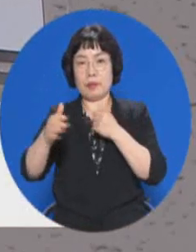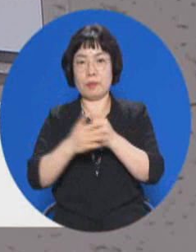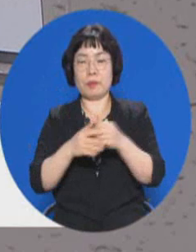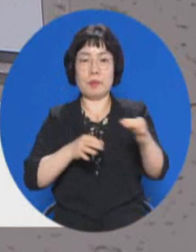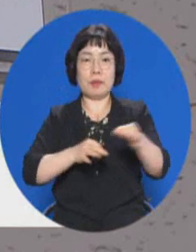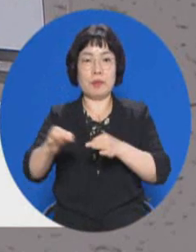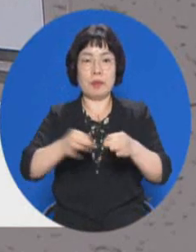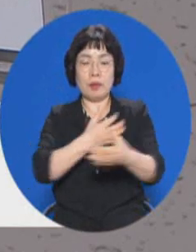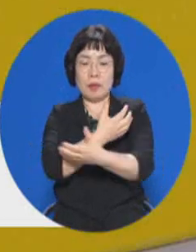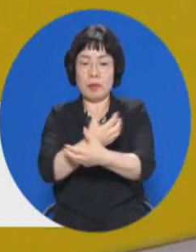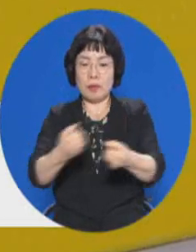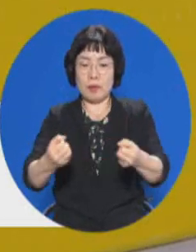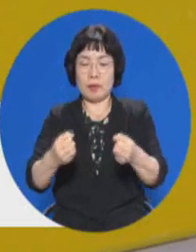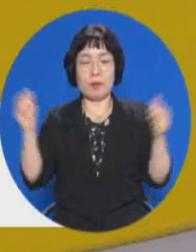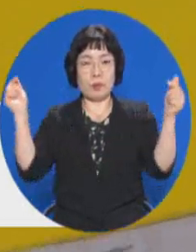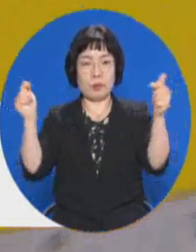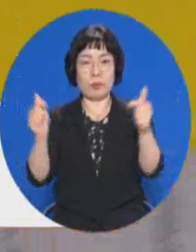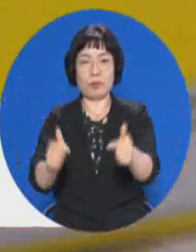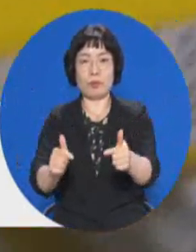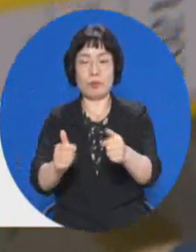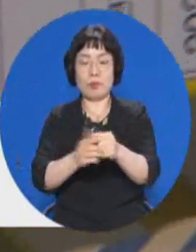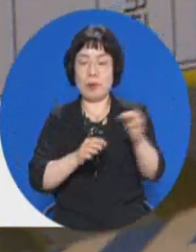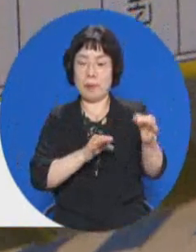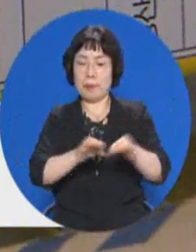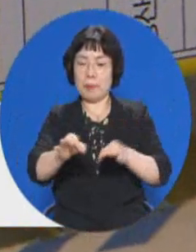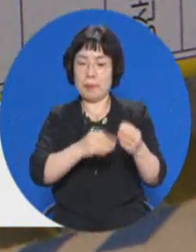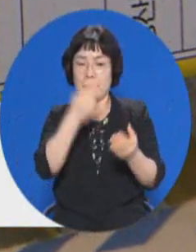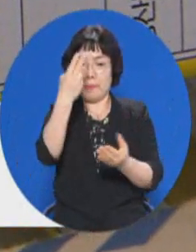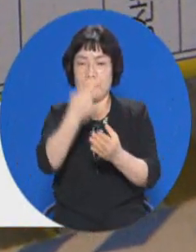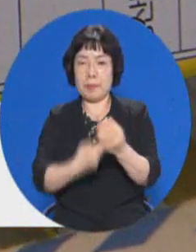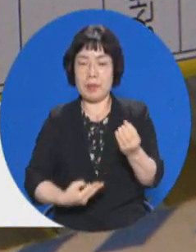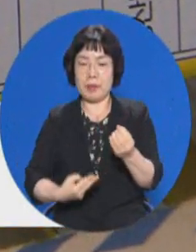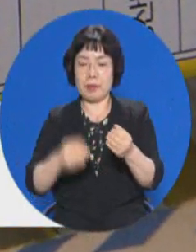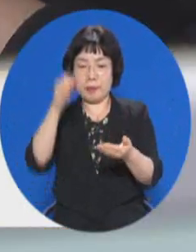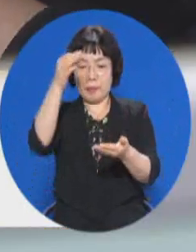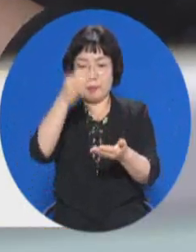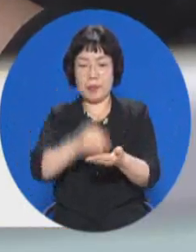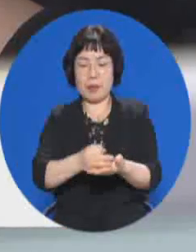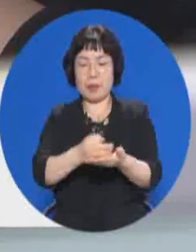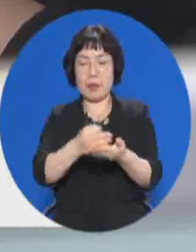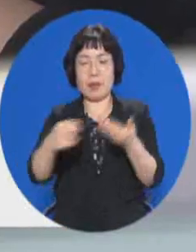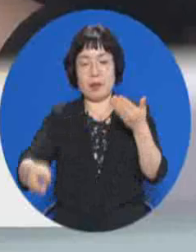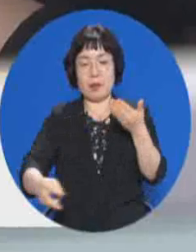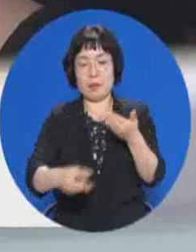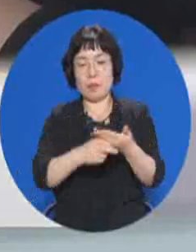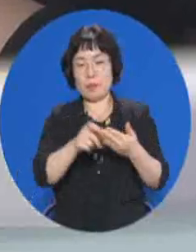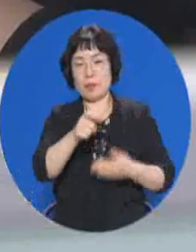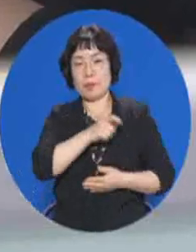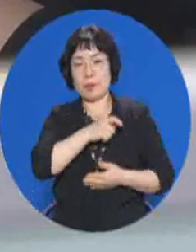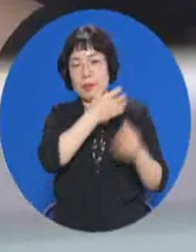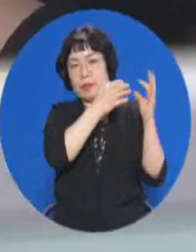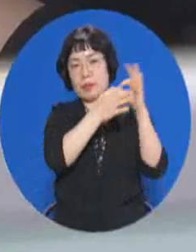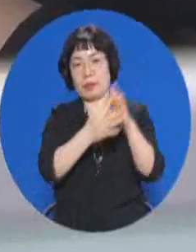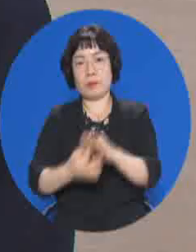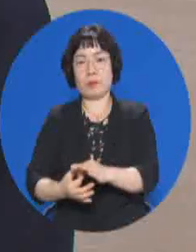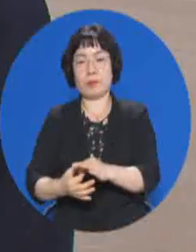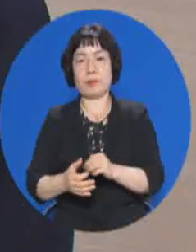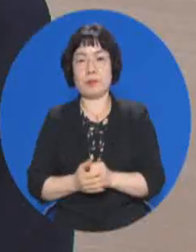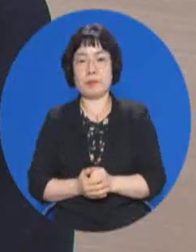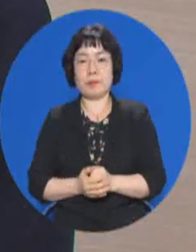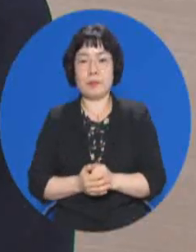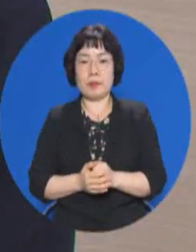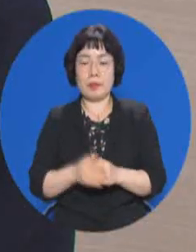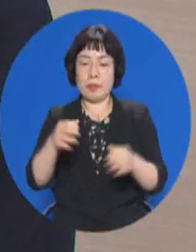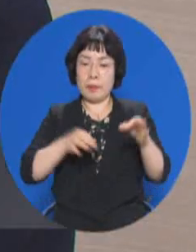분양권 거래 건수가 크게 줄었지만 매매가를 낮춰 신고하는 등 불법 거래 의심 사례가 이어지고 있습니다. 전매